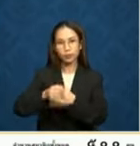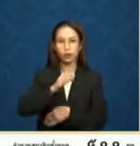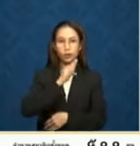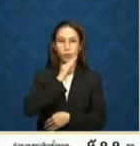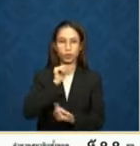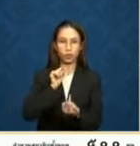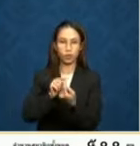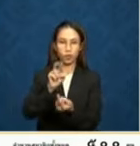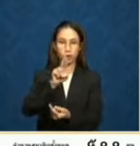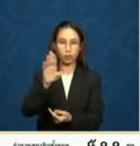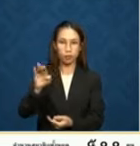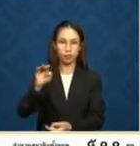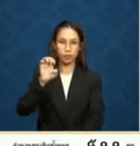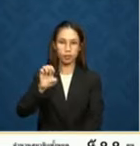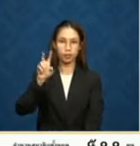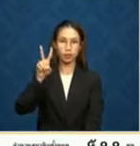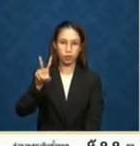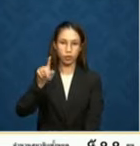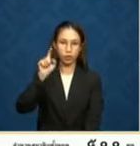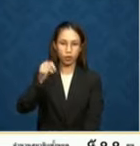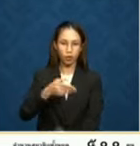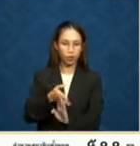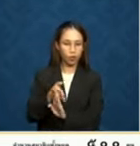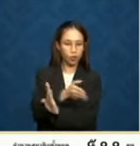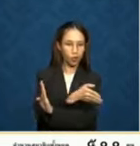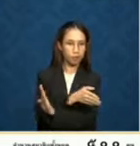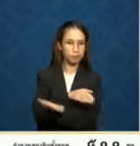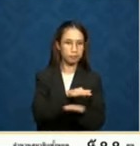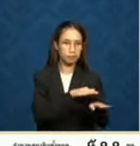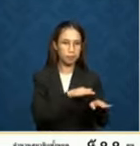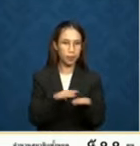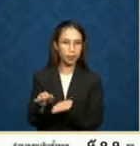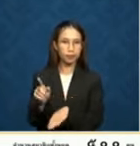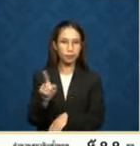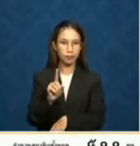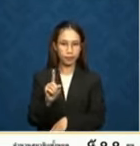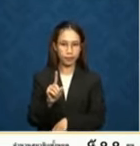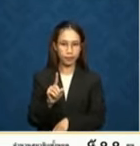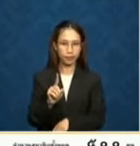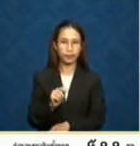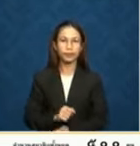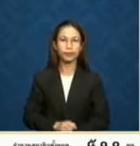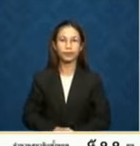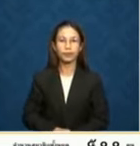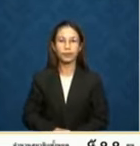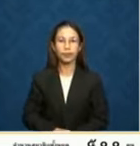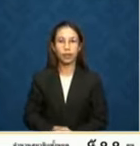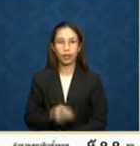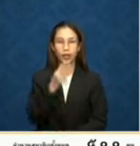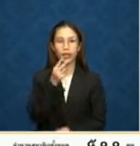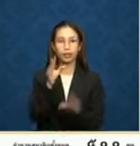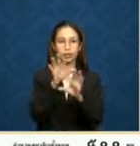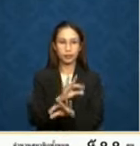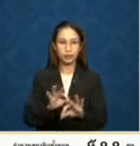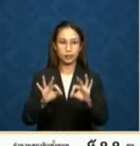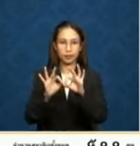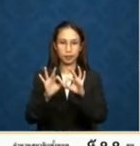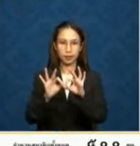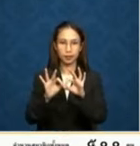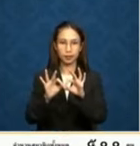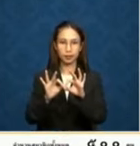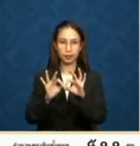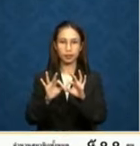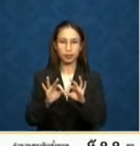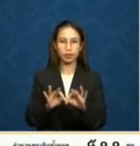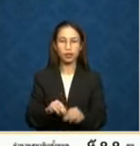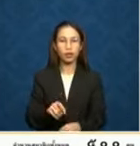ระบบอีวีพวกเราต้องเตรยมการอย่างไรและในเรื่องที่สำคัญ เรื่องของที่ม